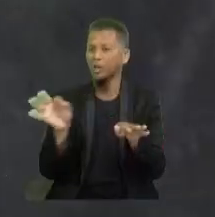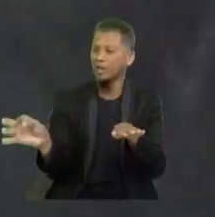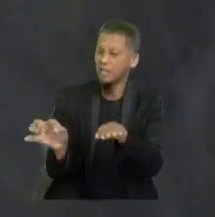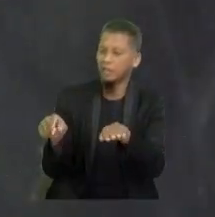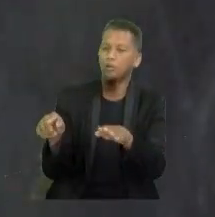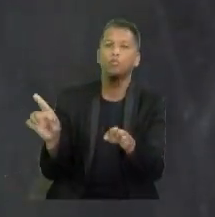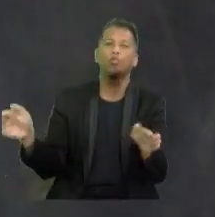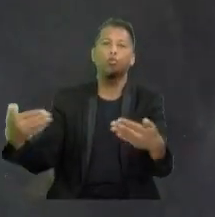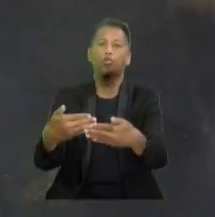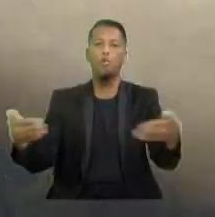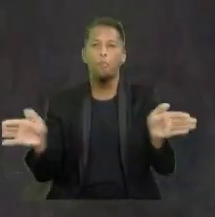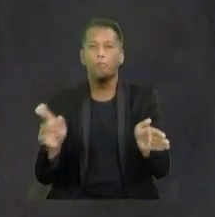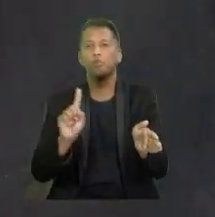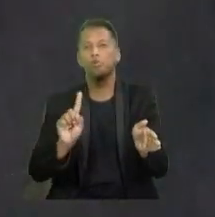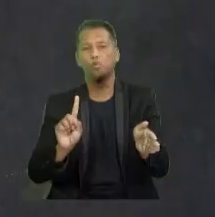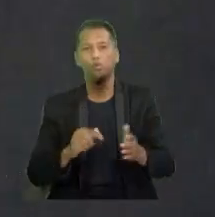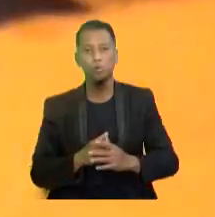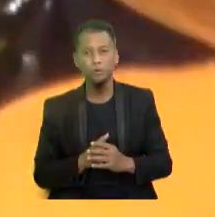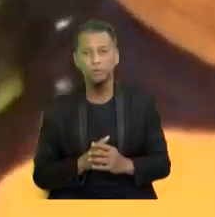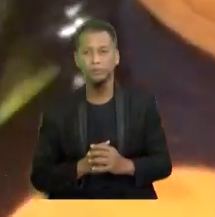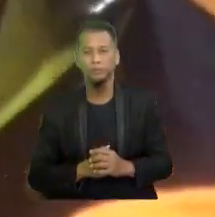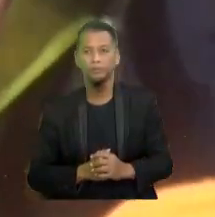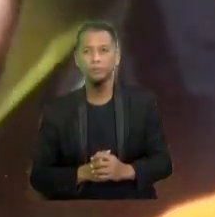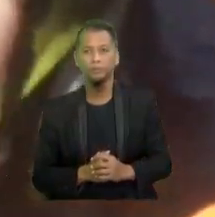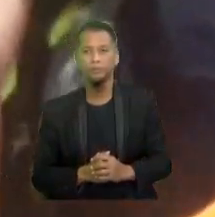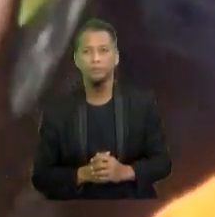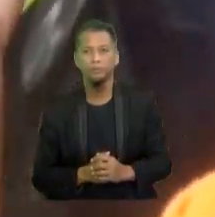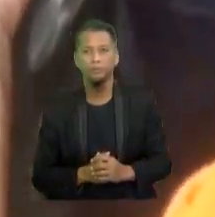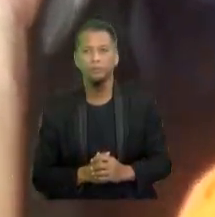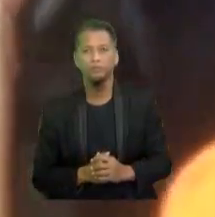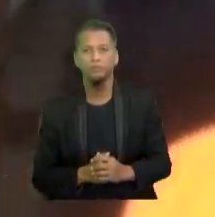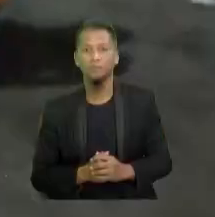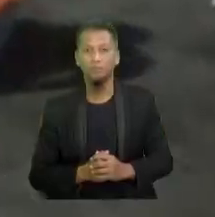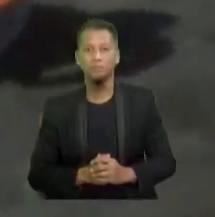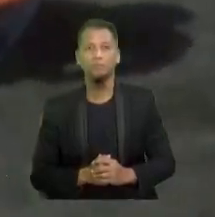Dari Kota Makassar, Sulawesi Selatan, Muhammad Nurbone melaporkan.